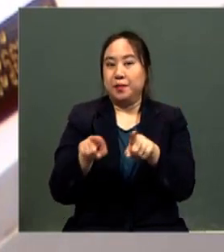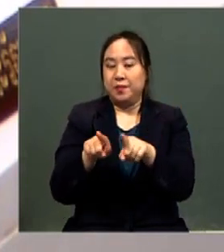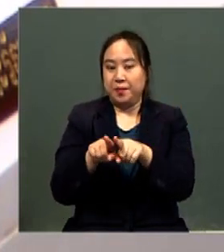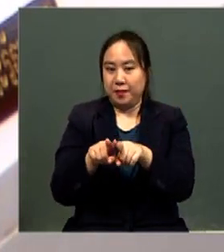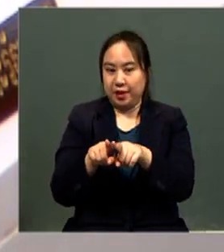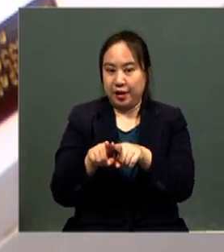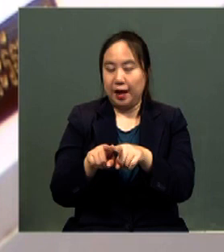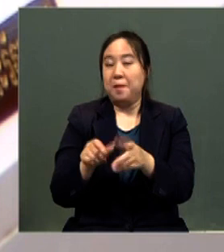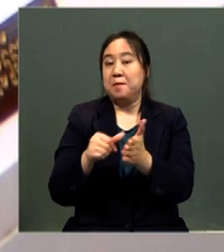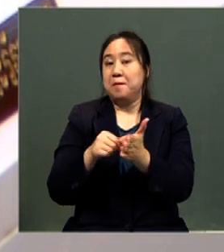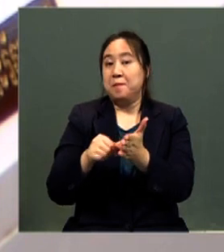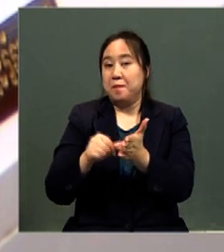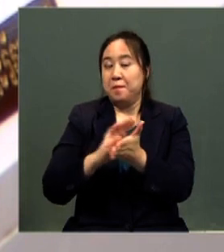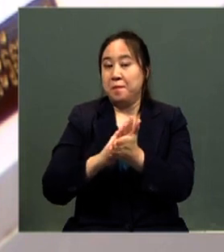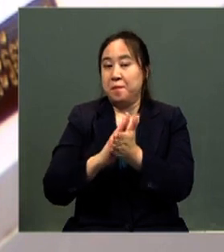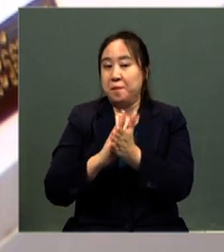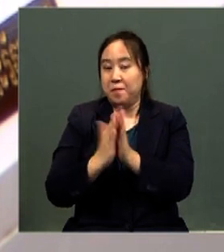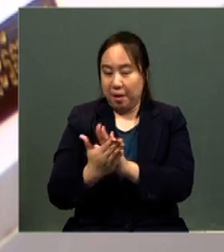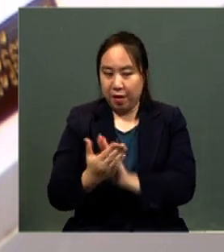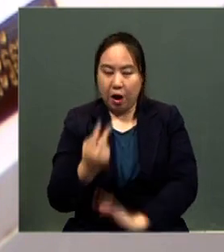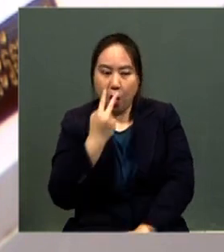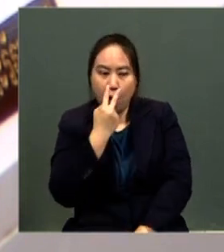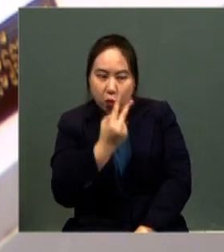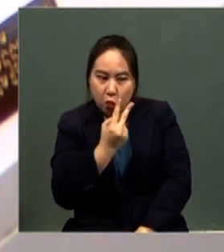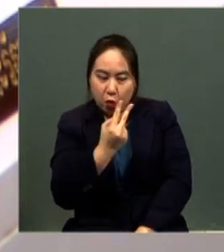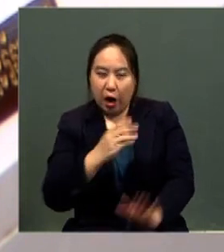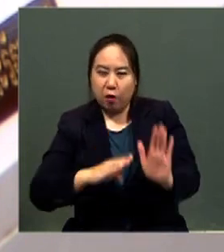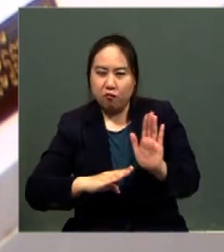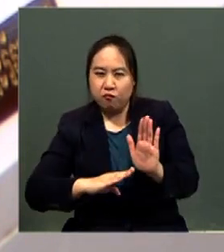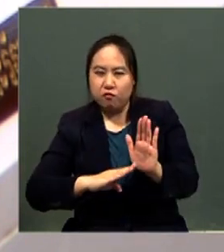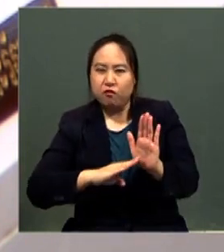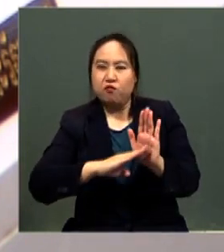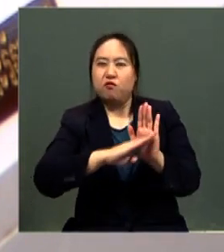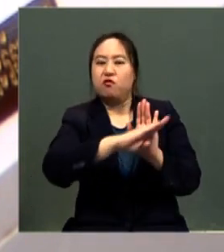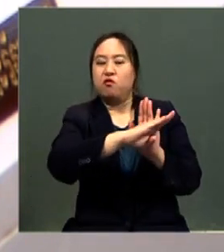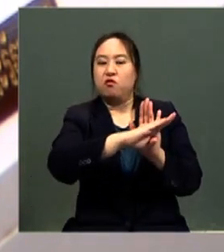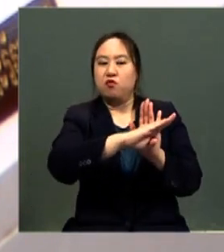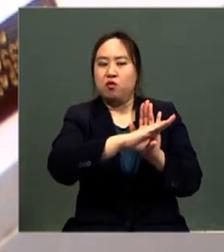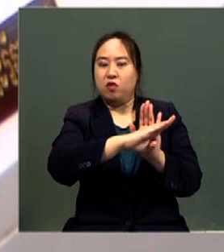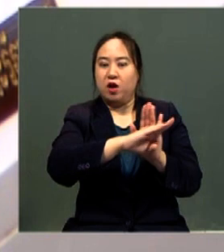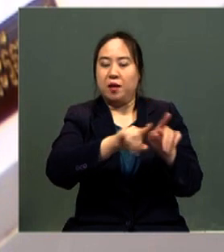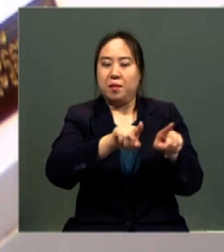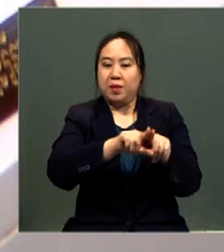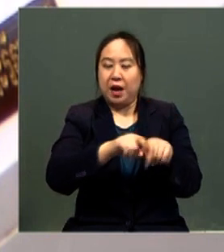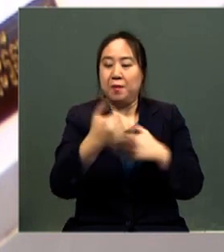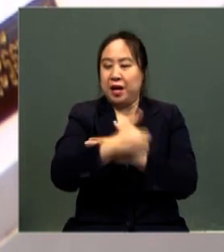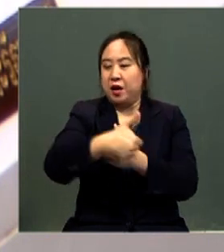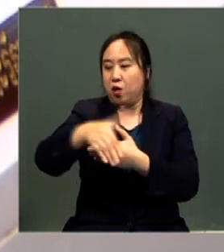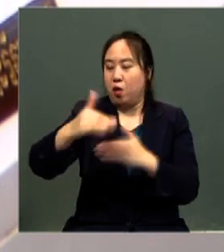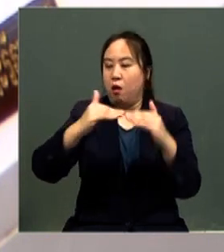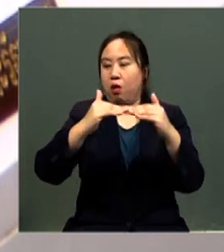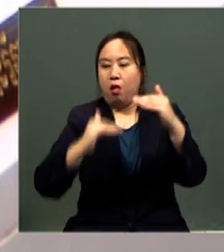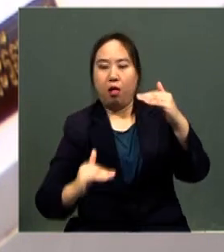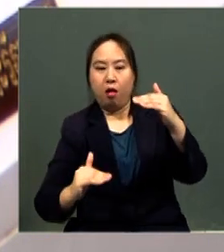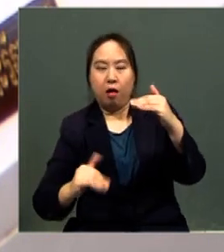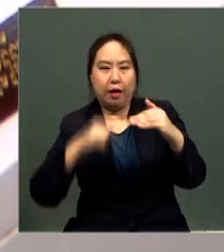ปรับอัตราการฟื้นฟูได้ดีกว่าประเทศอื่นๆประเทศอื่นเนี่ยปรับการอัต